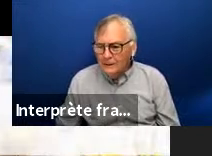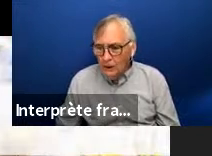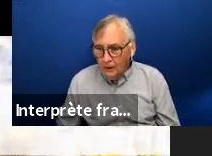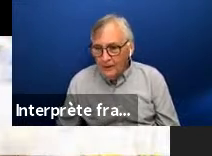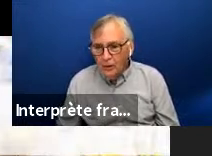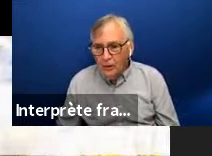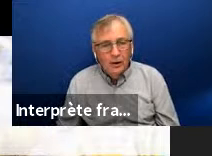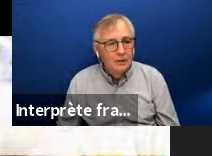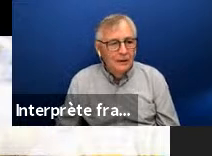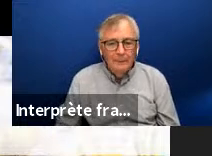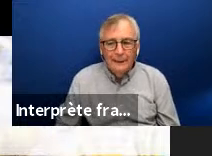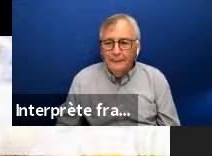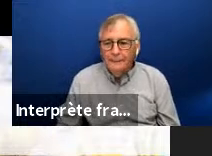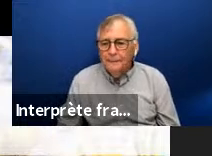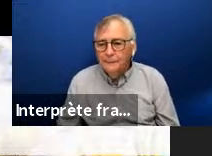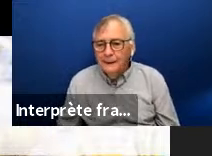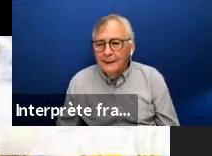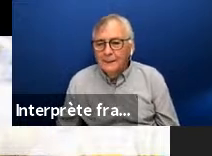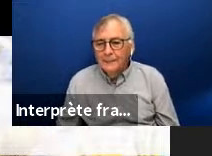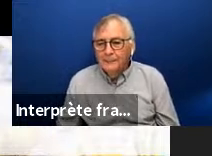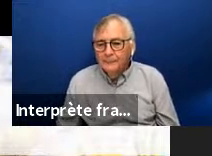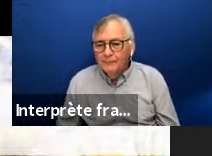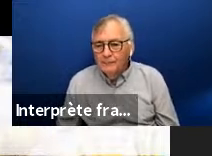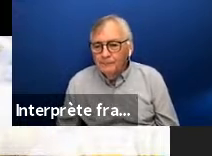Oui, est-ce que quelqu'un a levé la main?